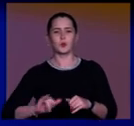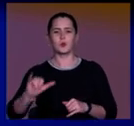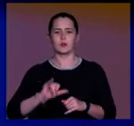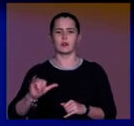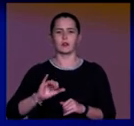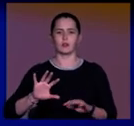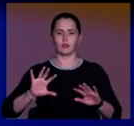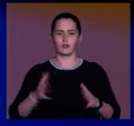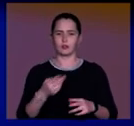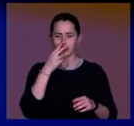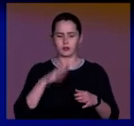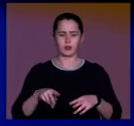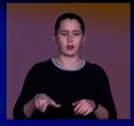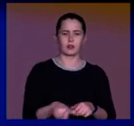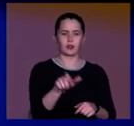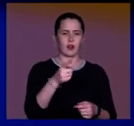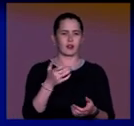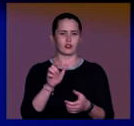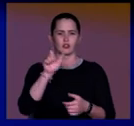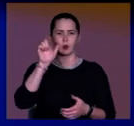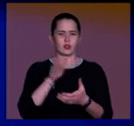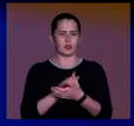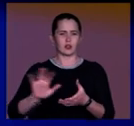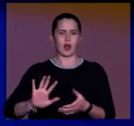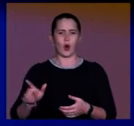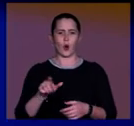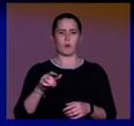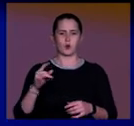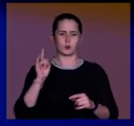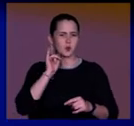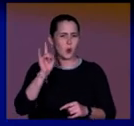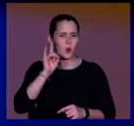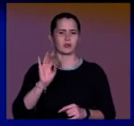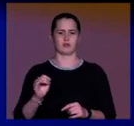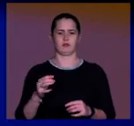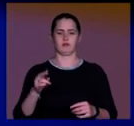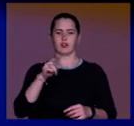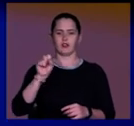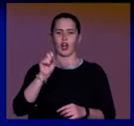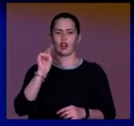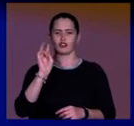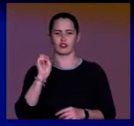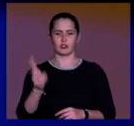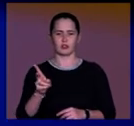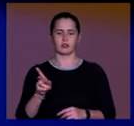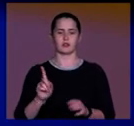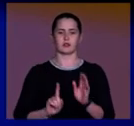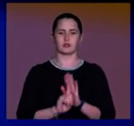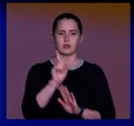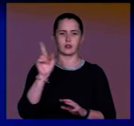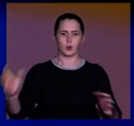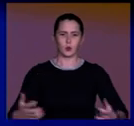время на тропинке показался незнакомой толстый дачник он услышал голоса посмотрел наверх и